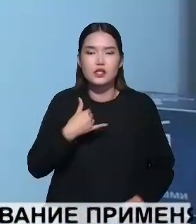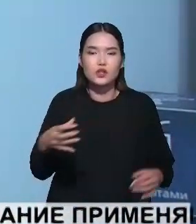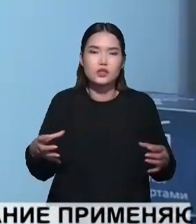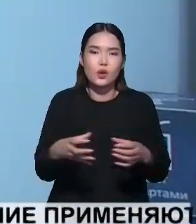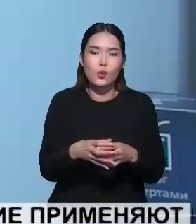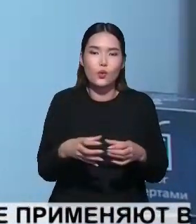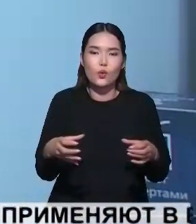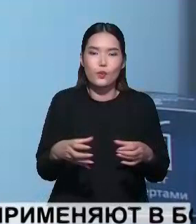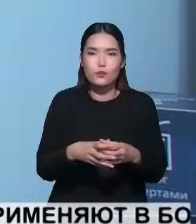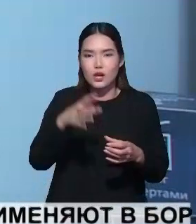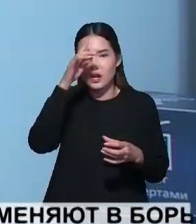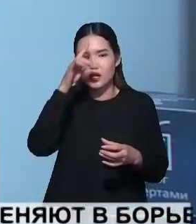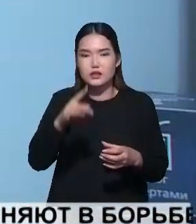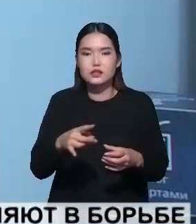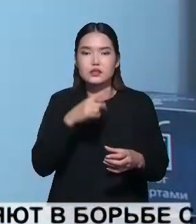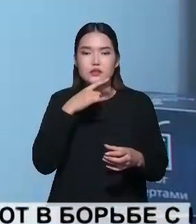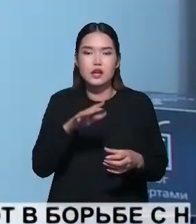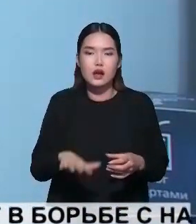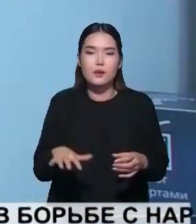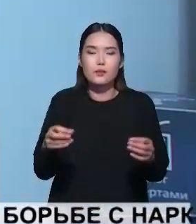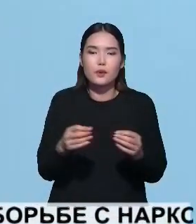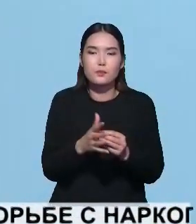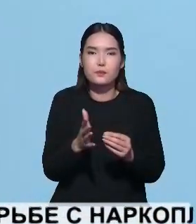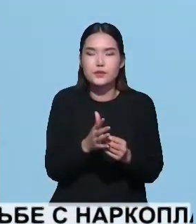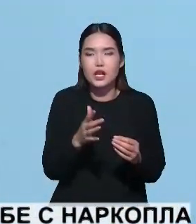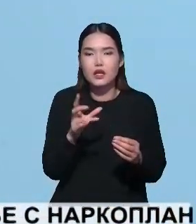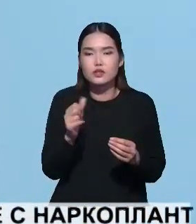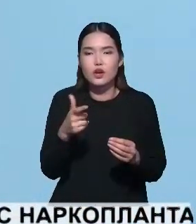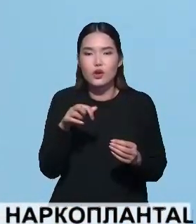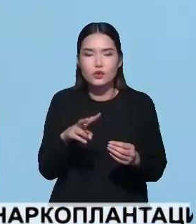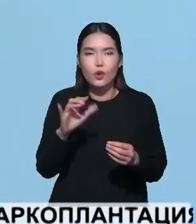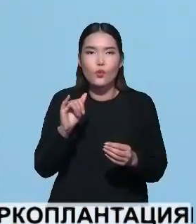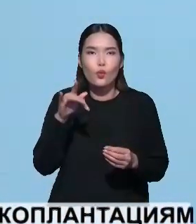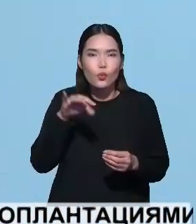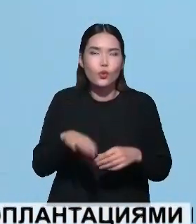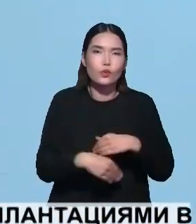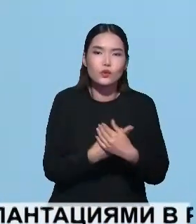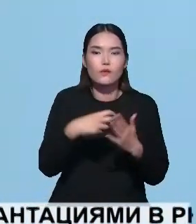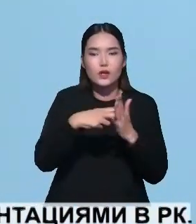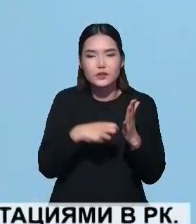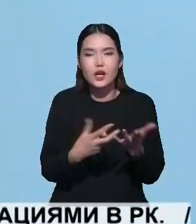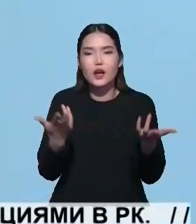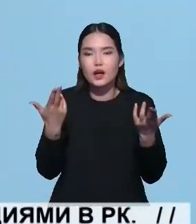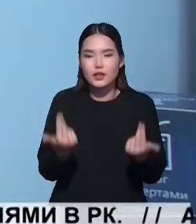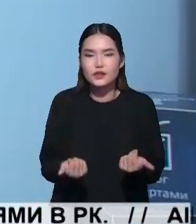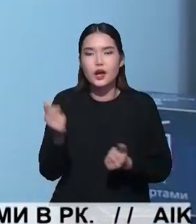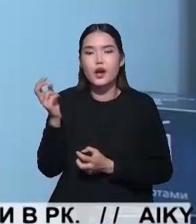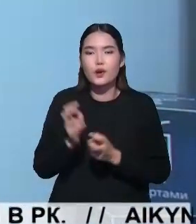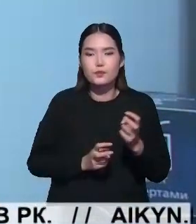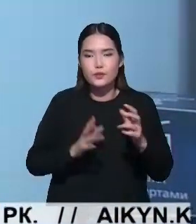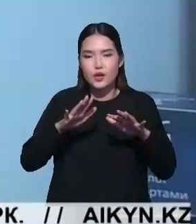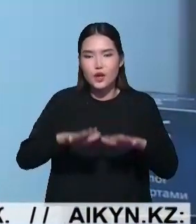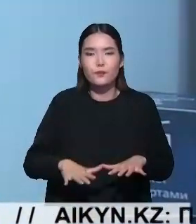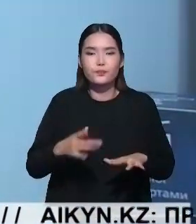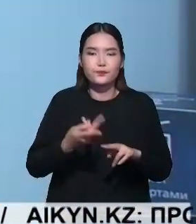тонн золота. С учетом новой стратегии, конечно, производство увеличится. Наш якорный, самый главный